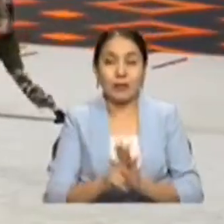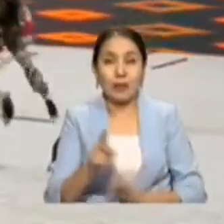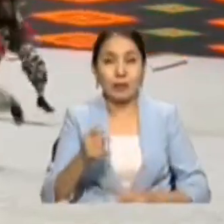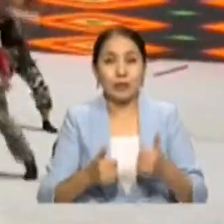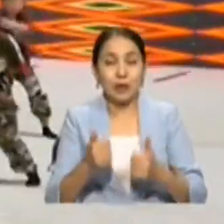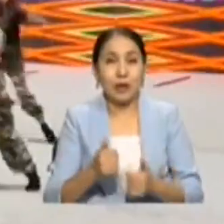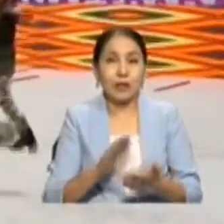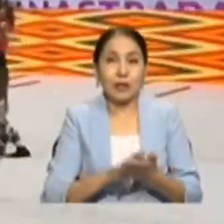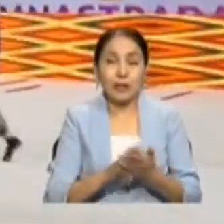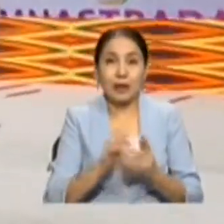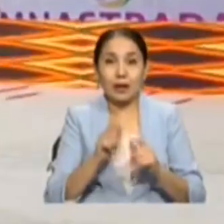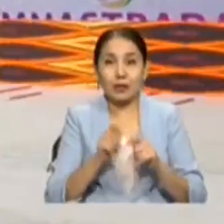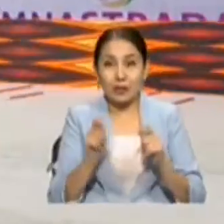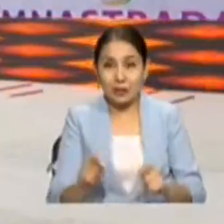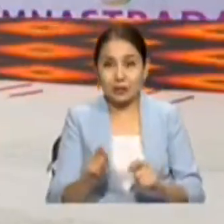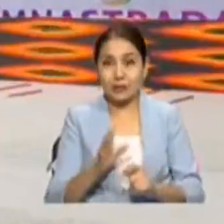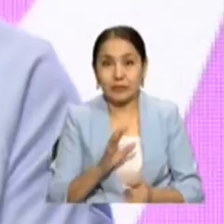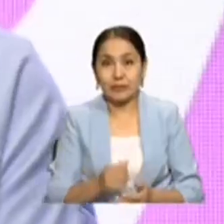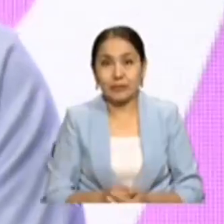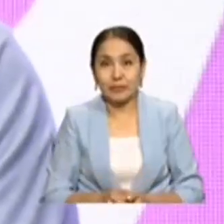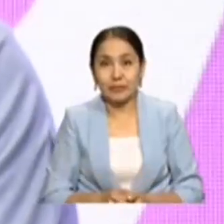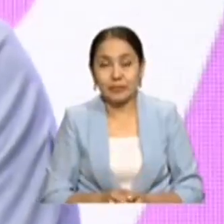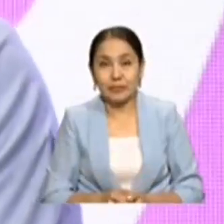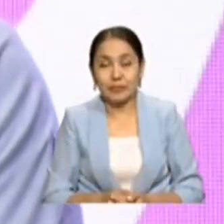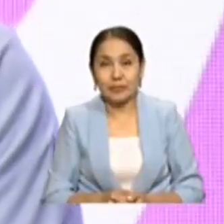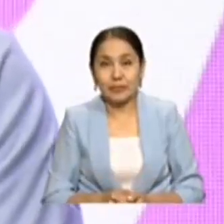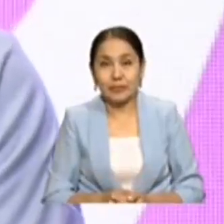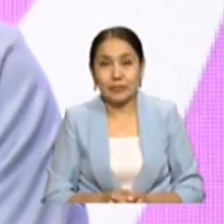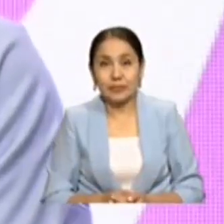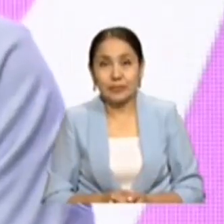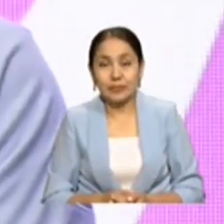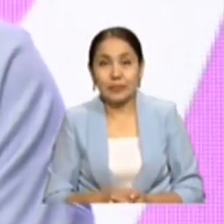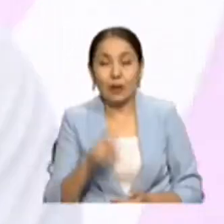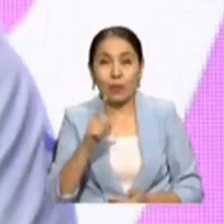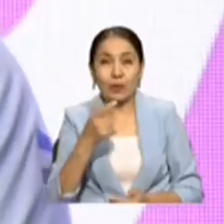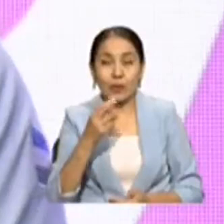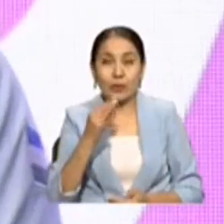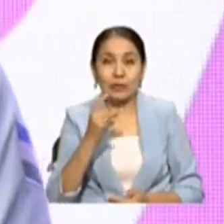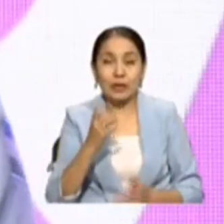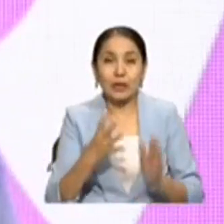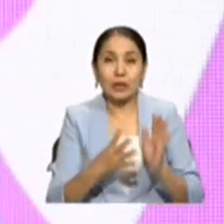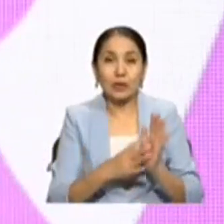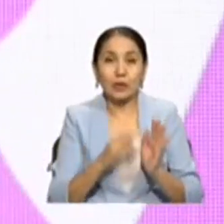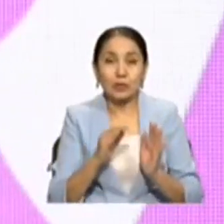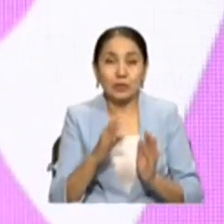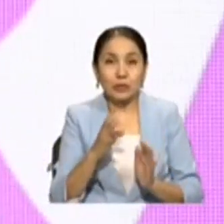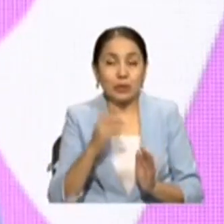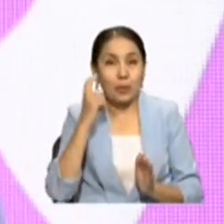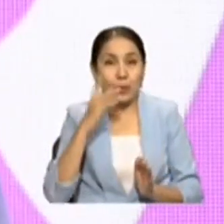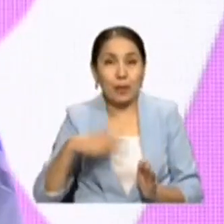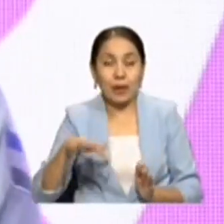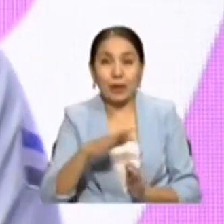musobaqaning tantanali ochilish marosimi tashkil etildi. İlk bor gimnastrada bo'yicha 9442